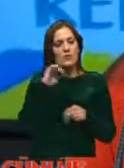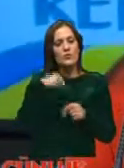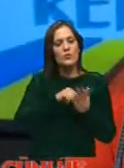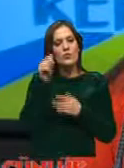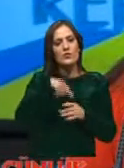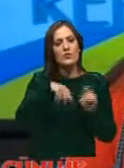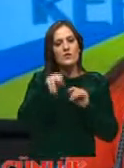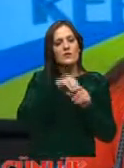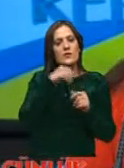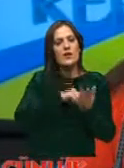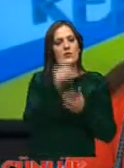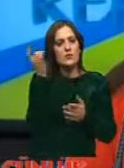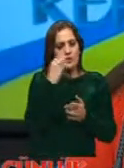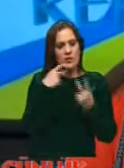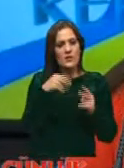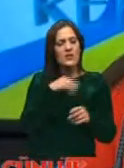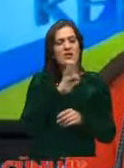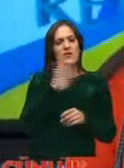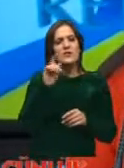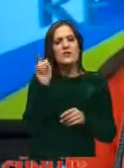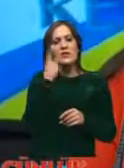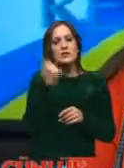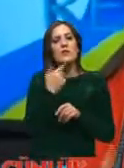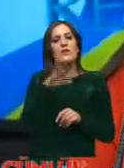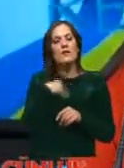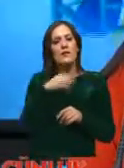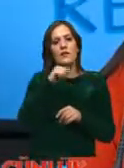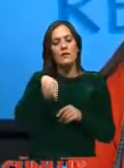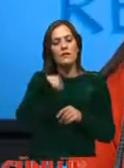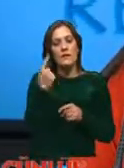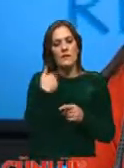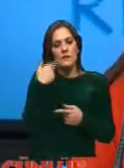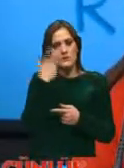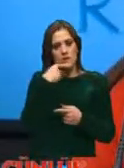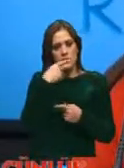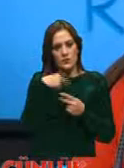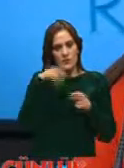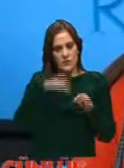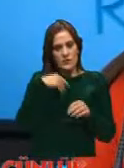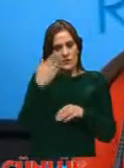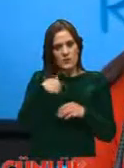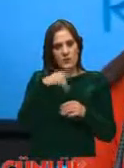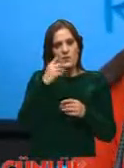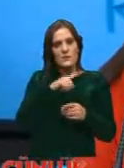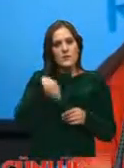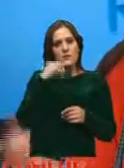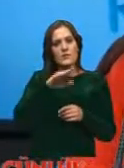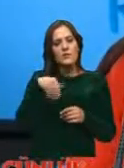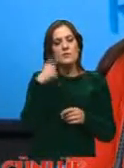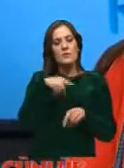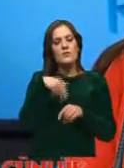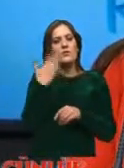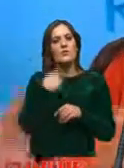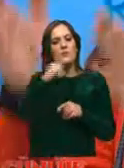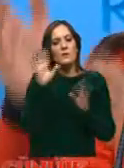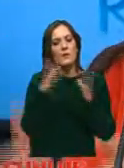çizgilerin hepsini duyabilir. Hiç anormal bir şey değil. Ve de biraz şarkı söylemeye başladıktan sonra bizim çocuklarımız da bir süre sonra mesela bir